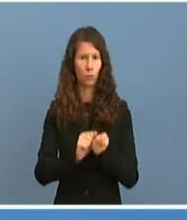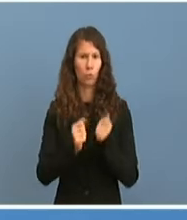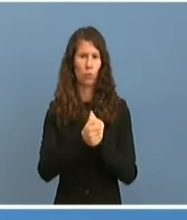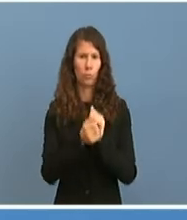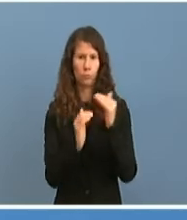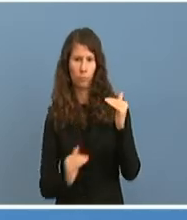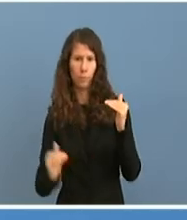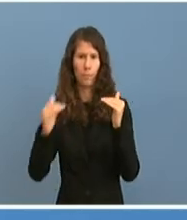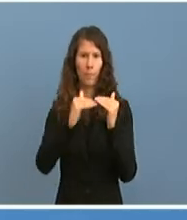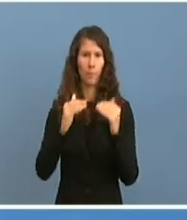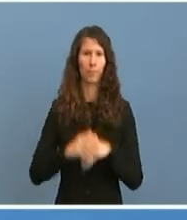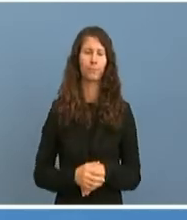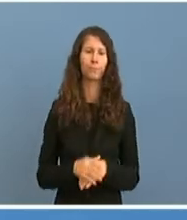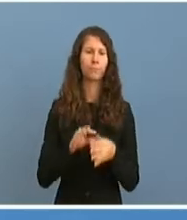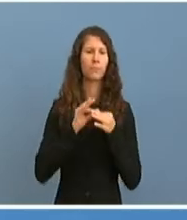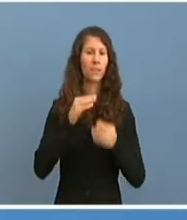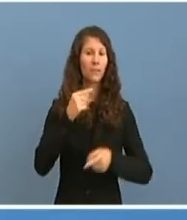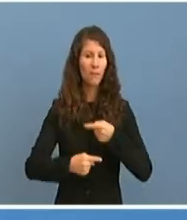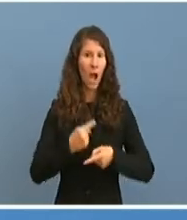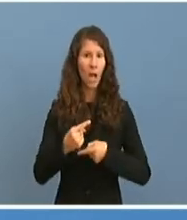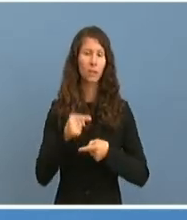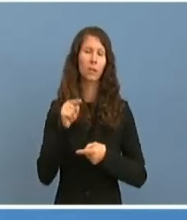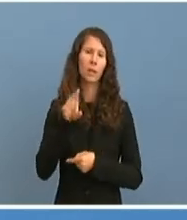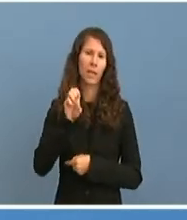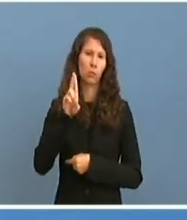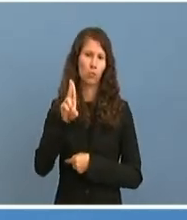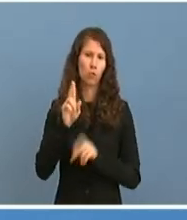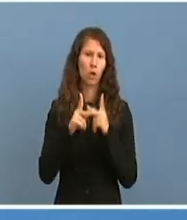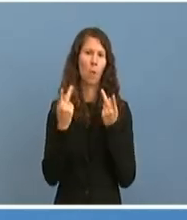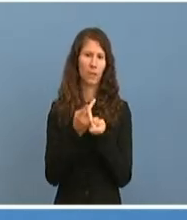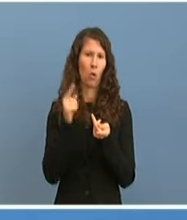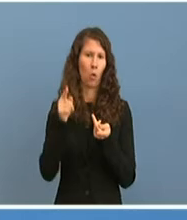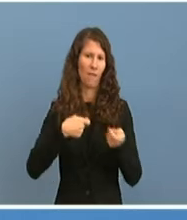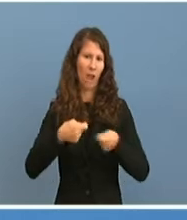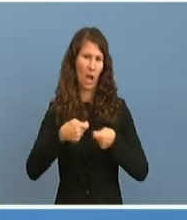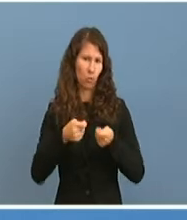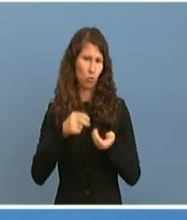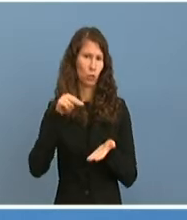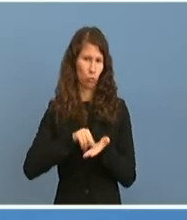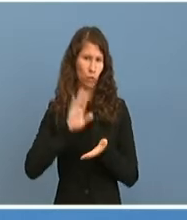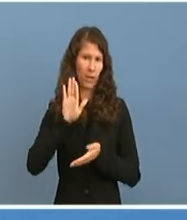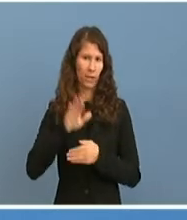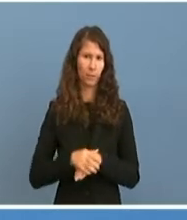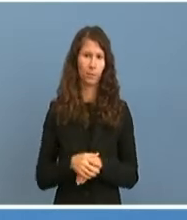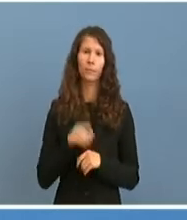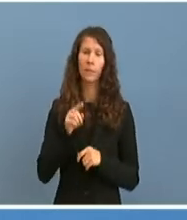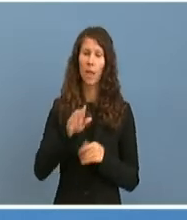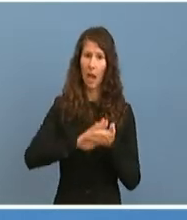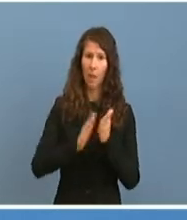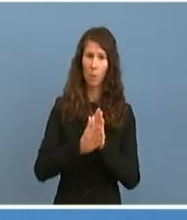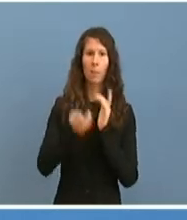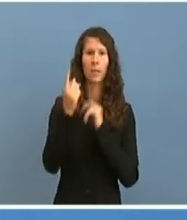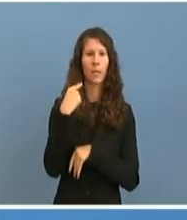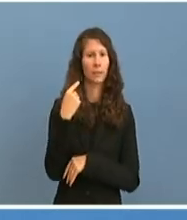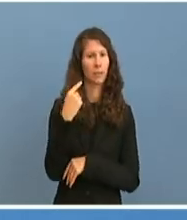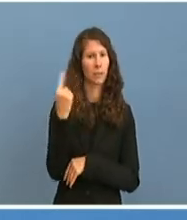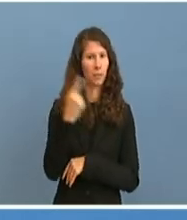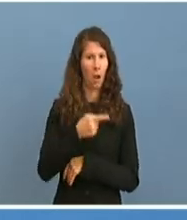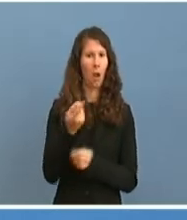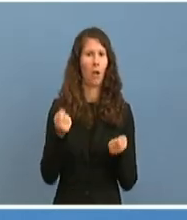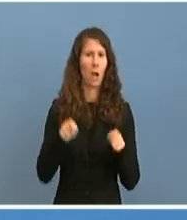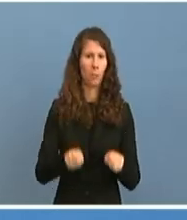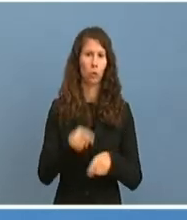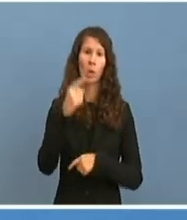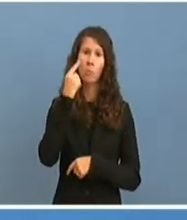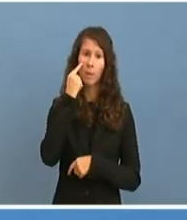Verfahren. Zuständig für die Verhandlungen ist die EU-Kommission. Das Abkommen ist letztes Jahr abgeschlossen worden. Es befindet sich